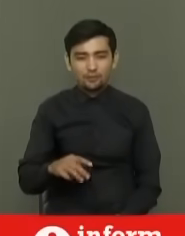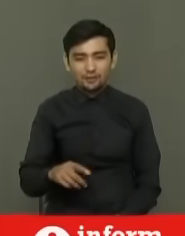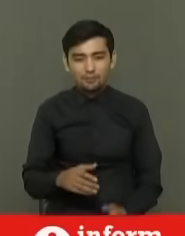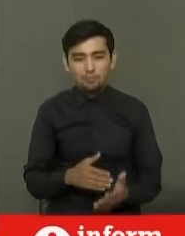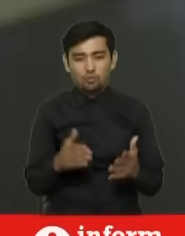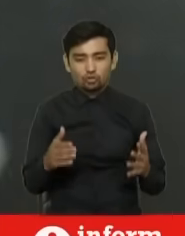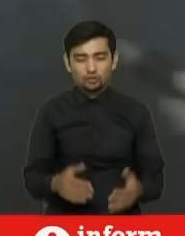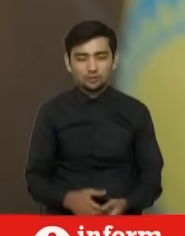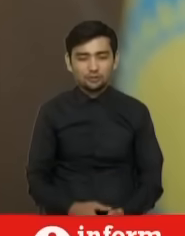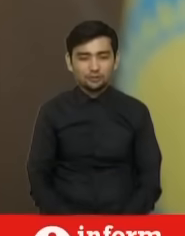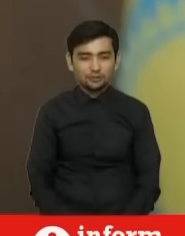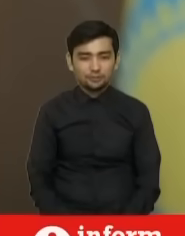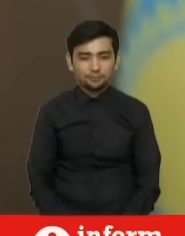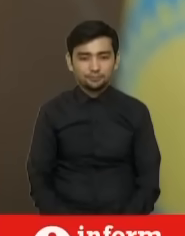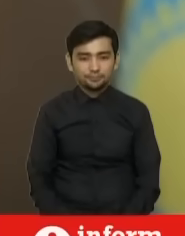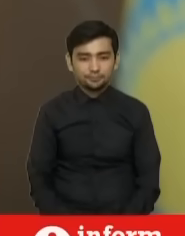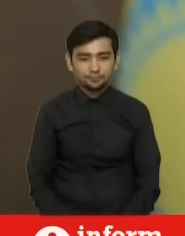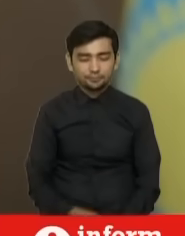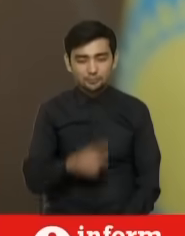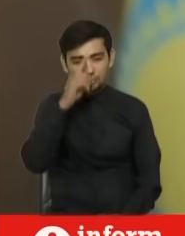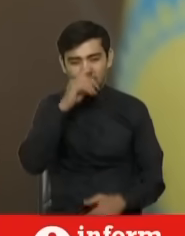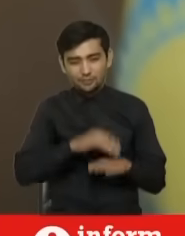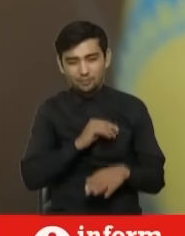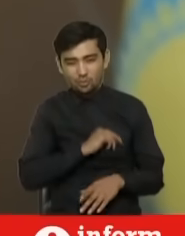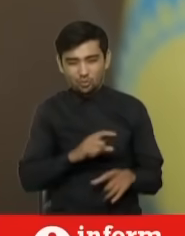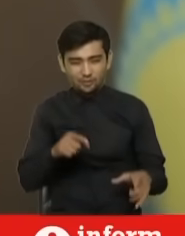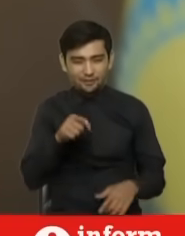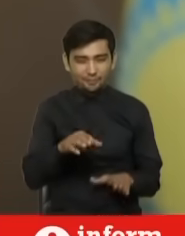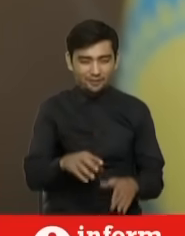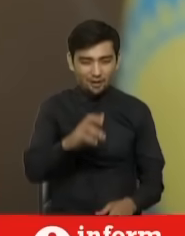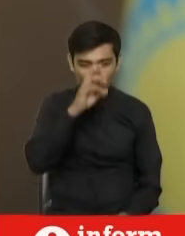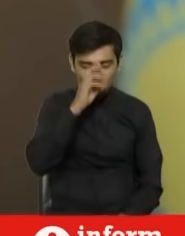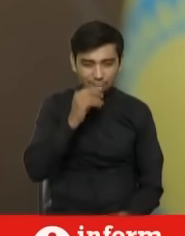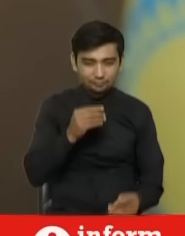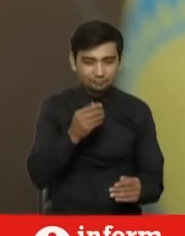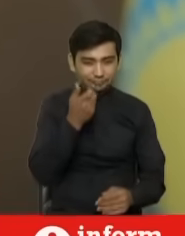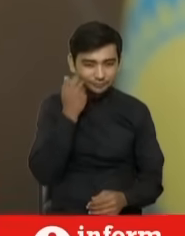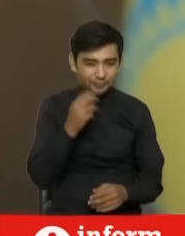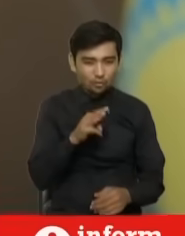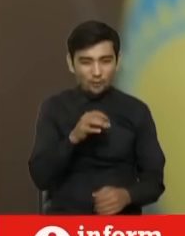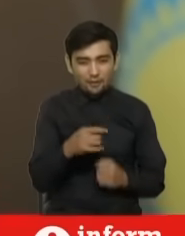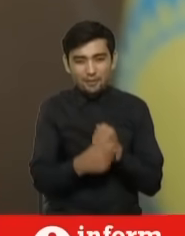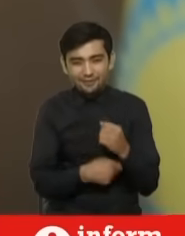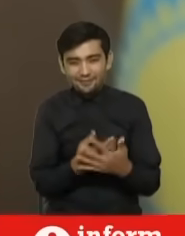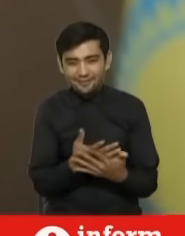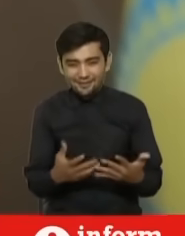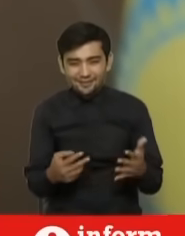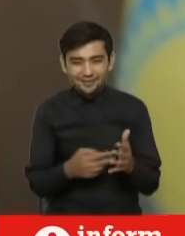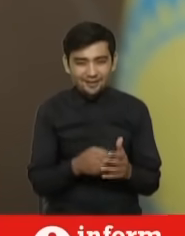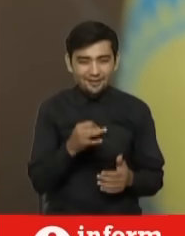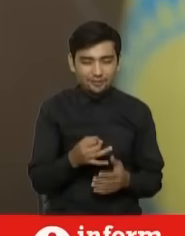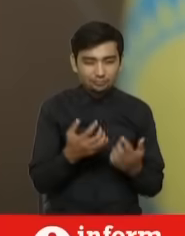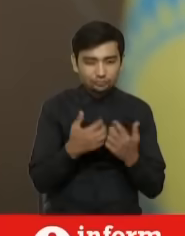асады. Қала әкімшілігінің қызметкерлері мемлекет кірісіне түскен тауарлық материалдық құндылықтардың